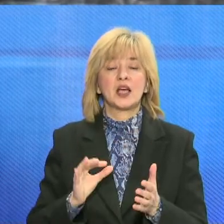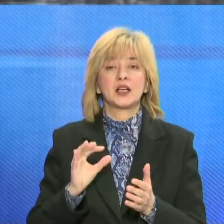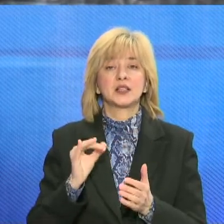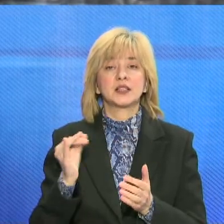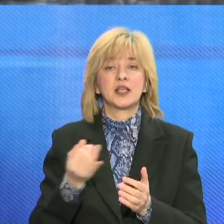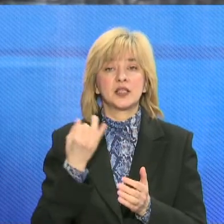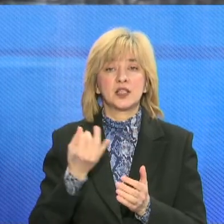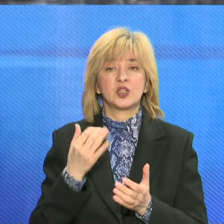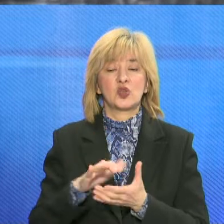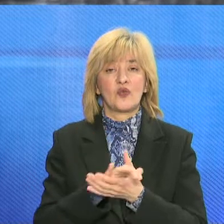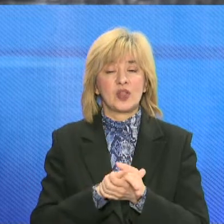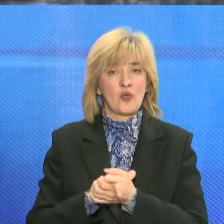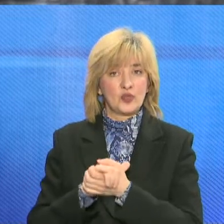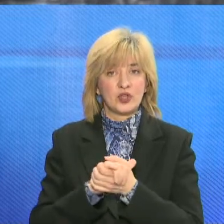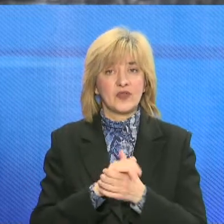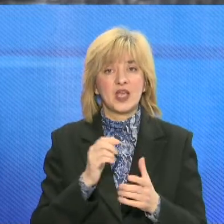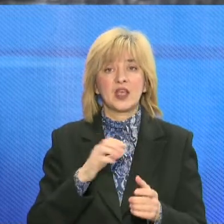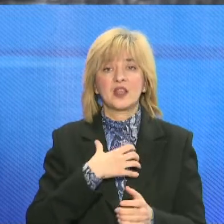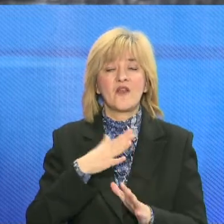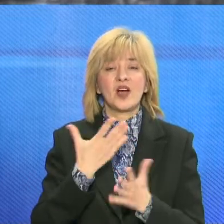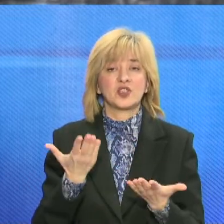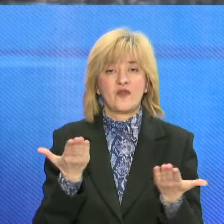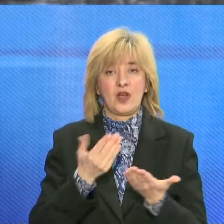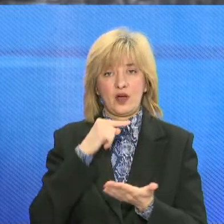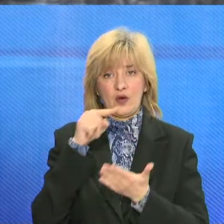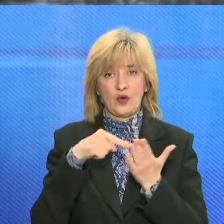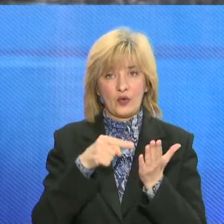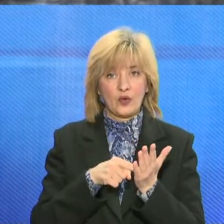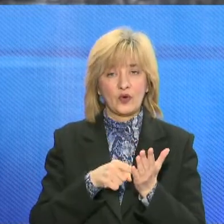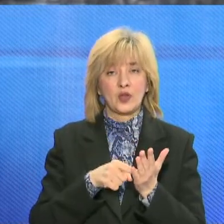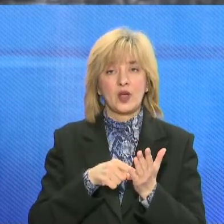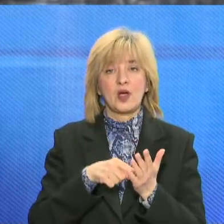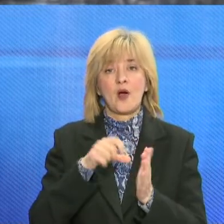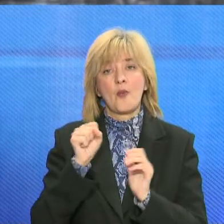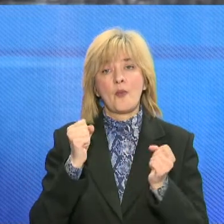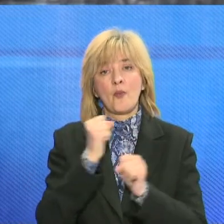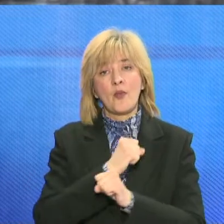где это в Минске, в Хотинске, в Гродно, в Барановичах, в Полоцке